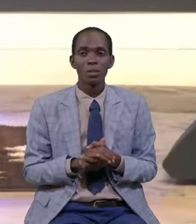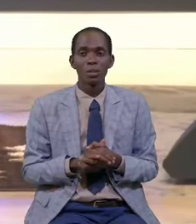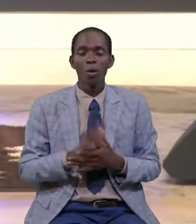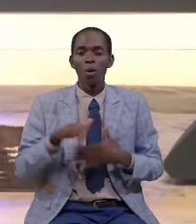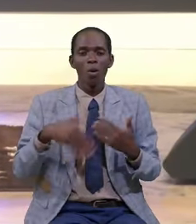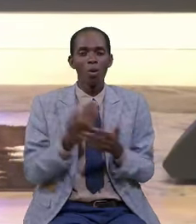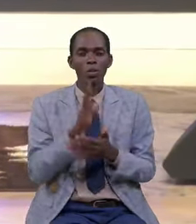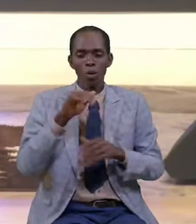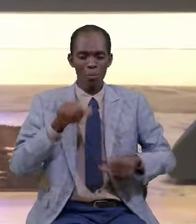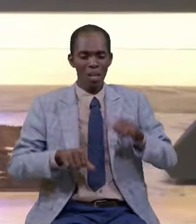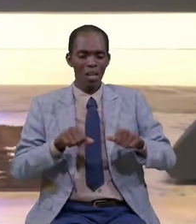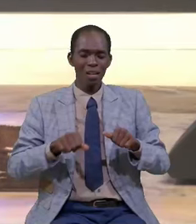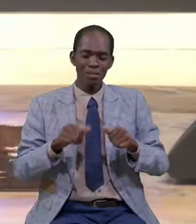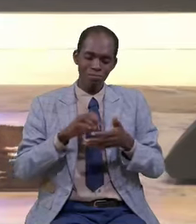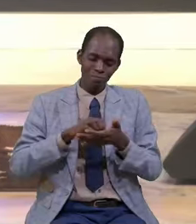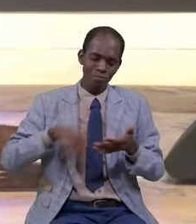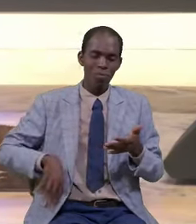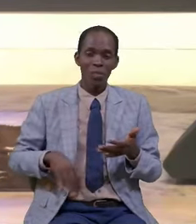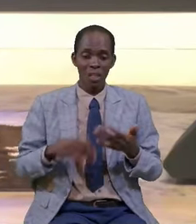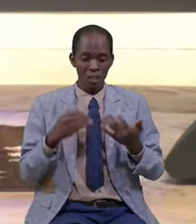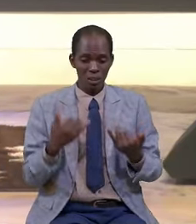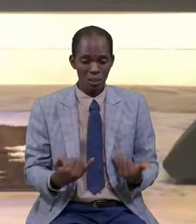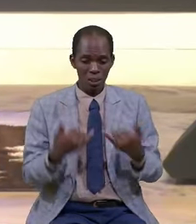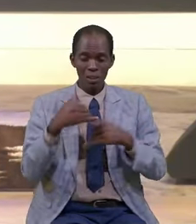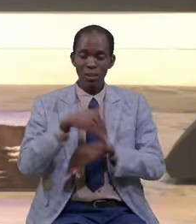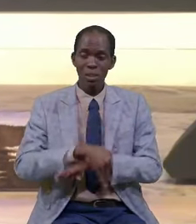Ôtez toute incrédulité. Ce soir,